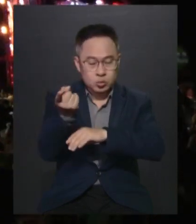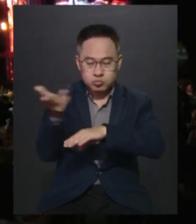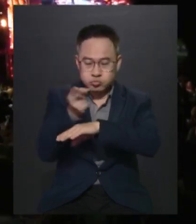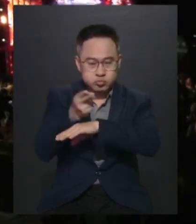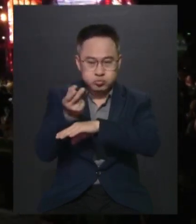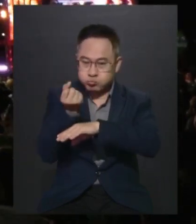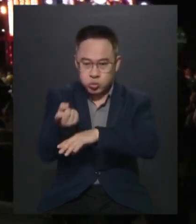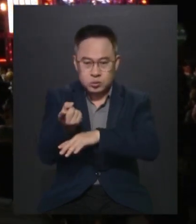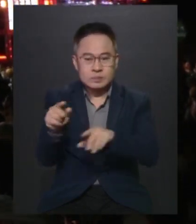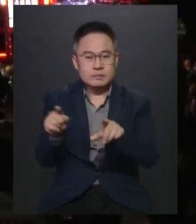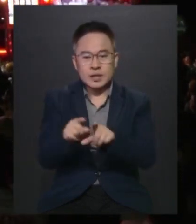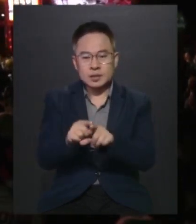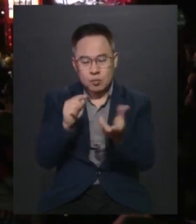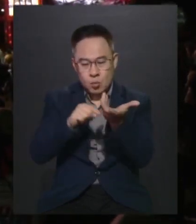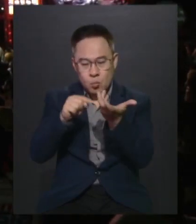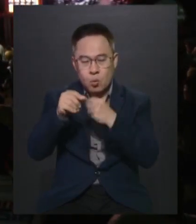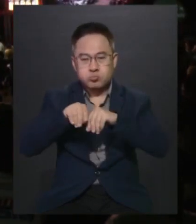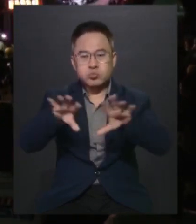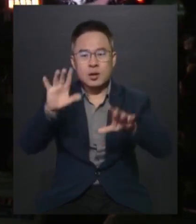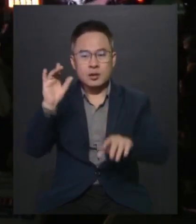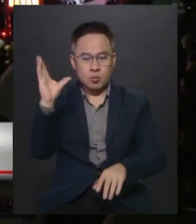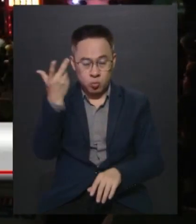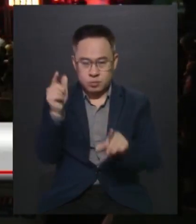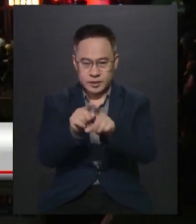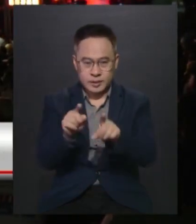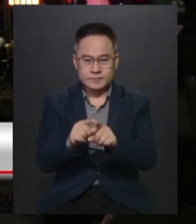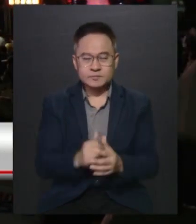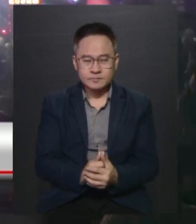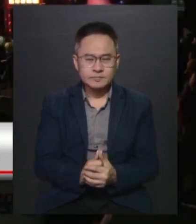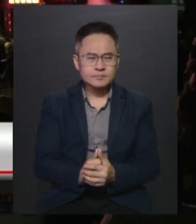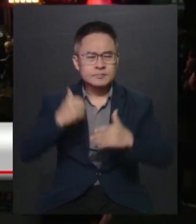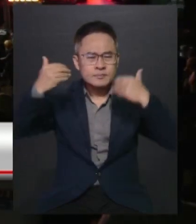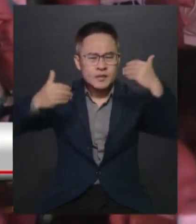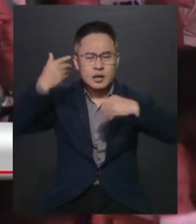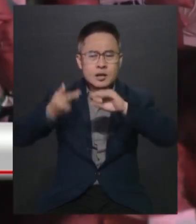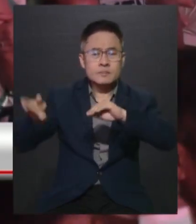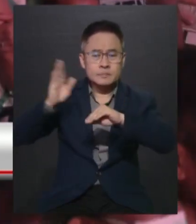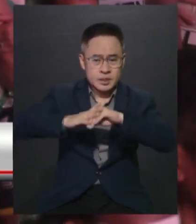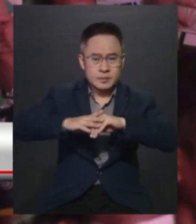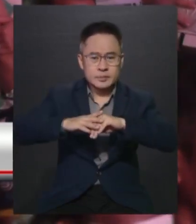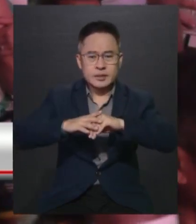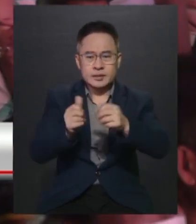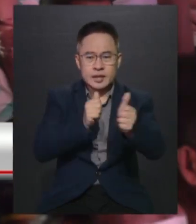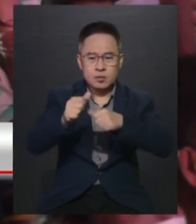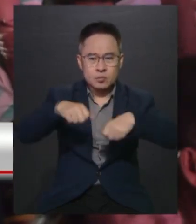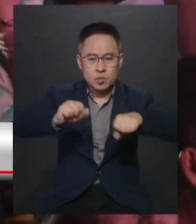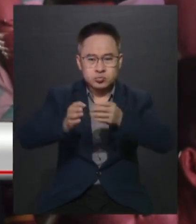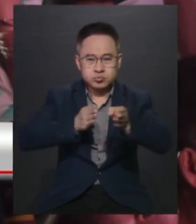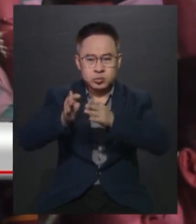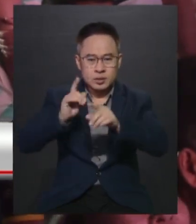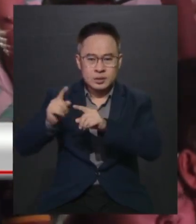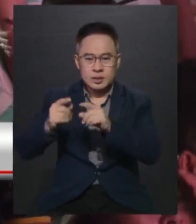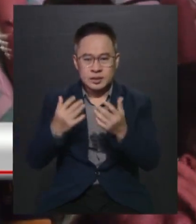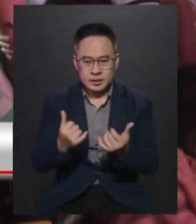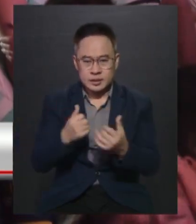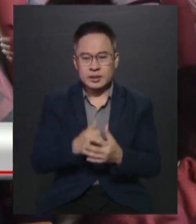ึกการแข่งขันมวยไทยวิถีถิ่นไทยครับซึ่งถือว่าเป็นหนึ่งกิจกรรมในการแข่งขันโมโต GP OR Thailand กลางปีในครั้งนี้ที่ช้างอินเตอร์เนชั่น